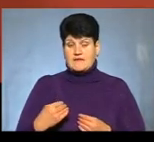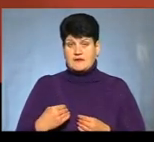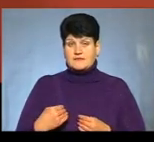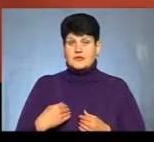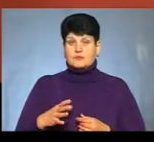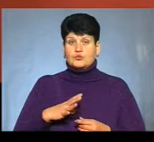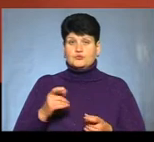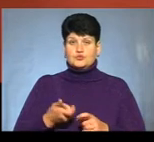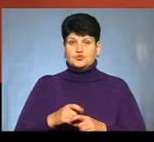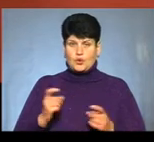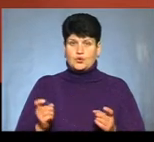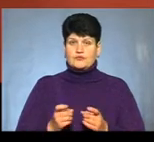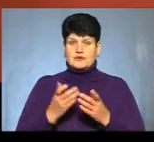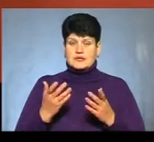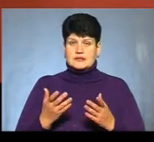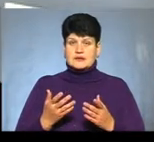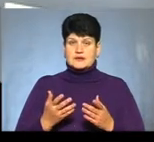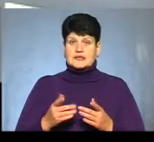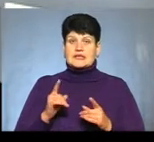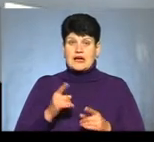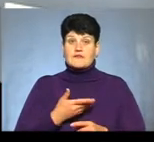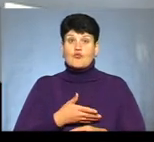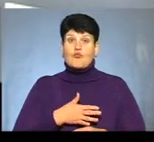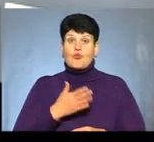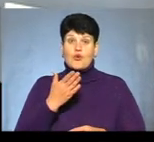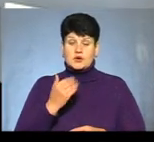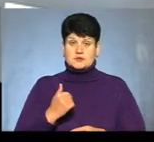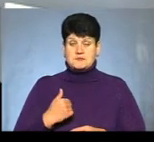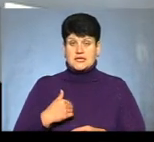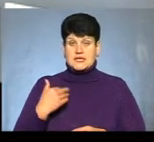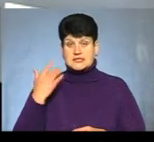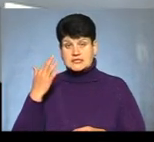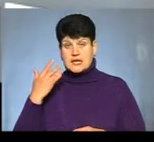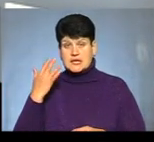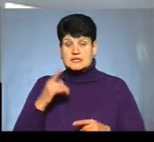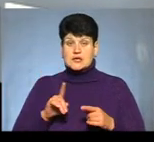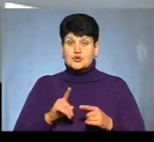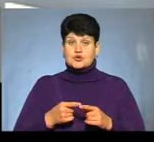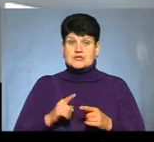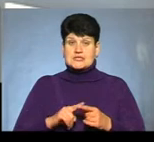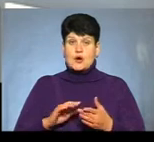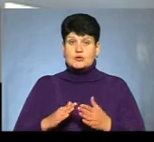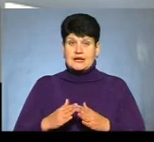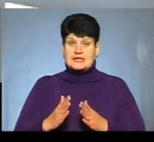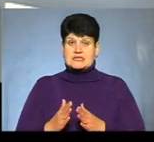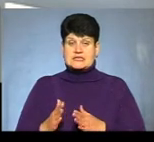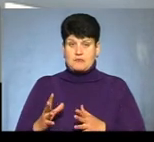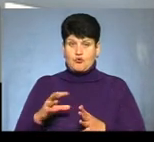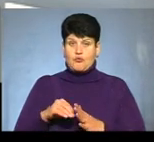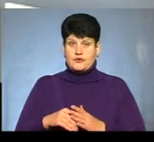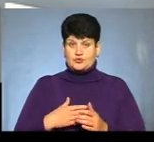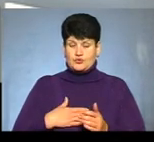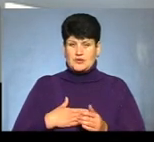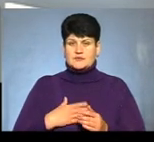давав, він був надто конфліктний. Ну, це не можна. Навіть в Польщі. Мені здається, що ця контрактна система,